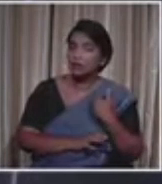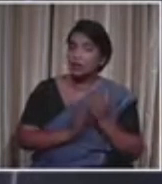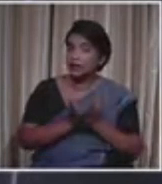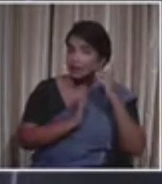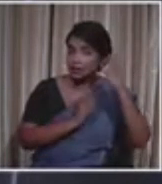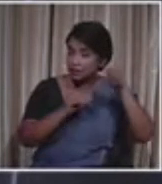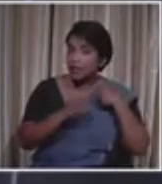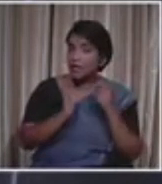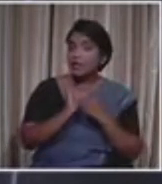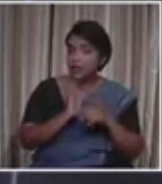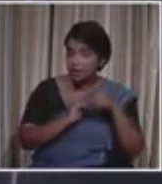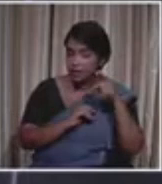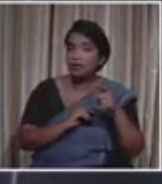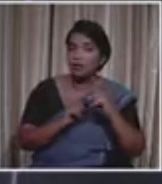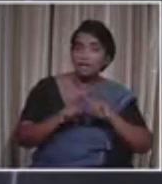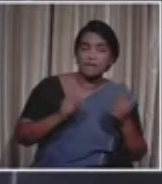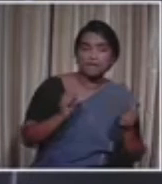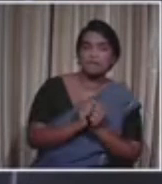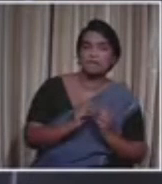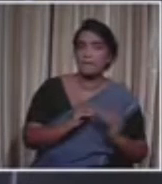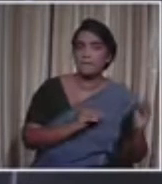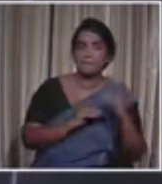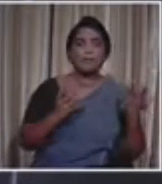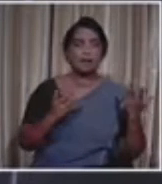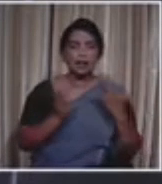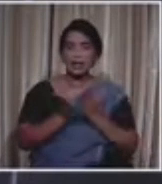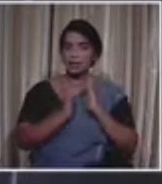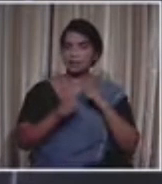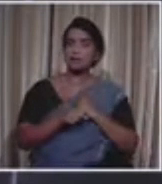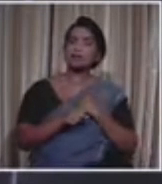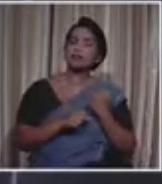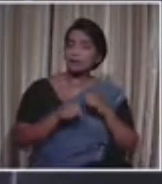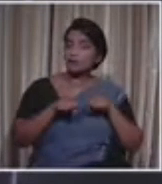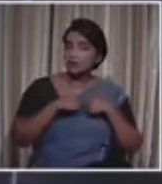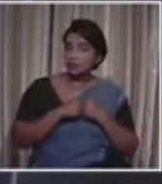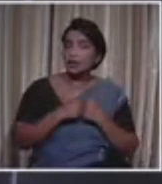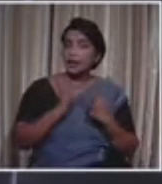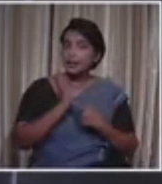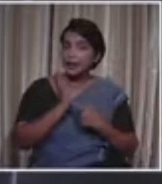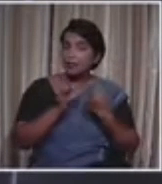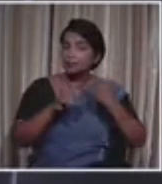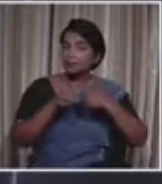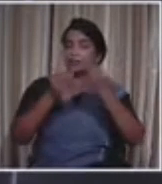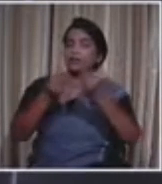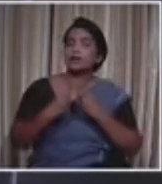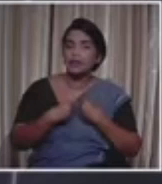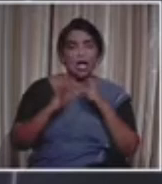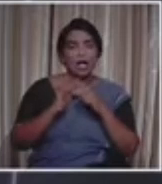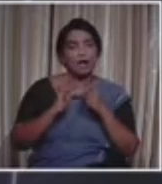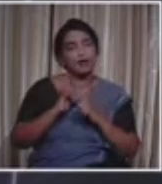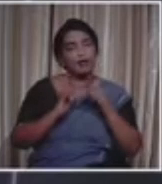ඉන්දියාවේ ලැබිච්ච ණය ක්‍රමයට තේ අපිට වෙන විකල්පයක් නෑ. ඉන්දියානු සමාගම් පමණයි ඔවුන්ට ඒ ටෙන්ඩර් එකෙන් ලබා දෙන්න පුළුවන්. එතර IOC එක